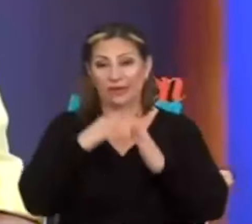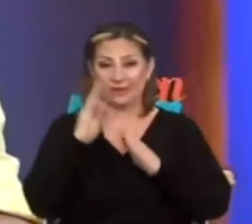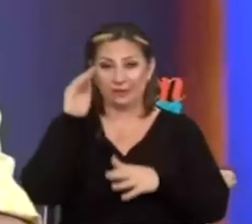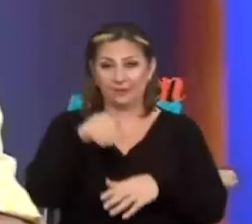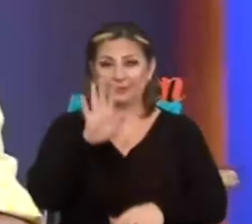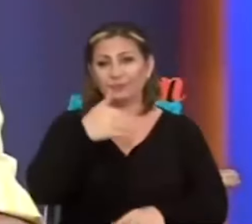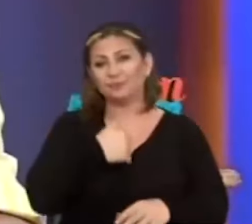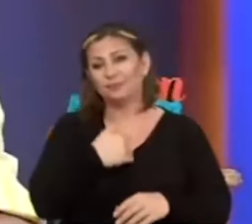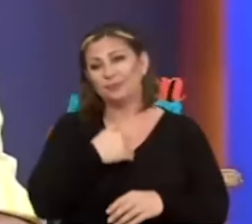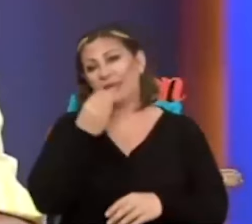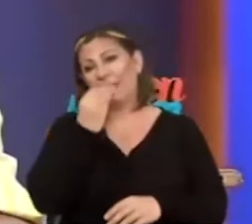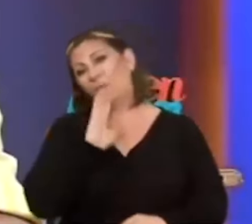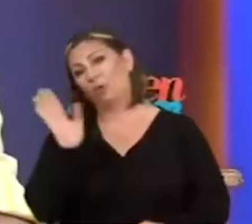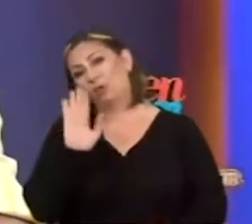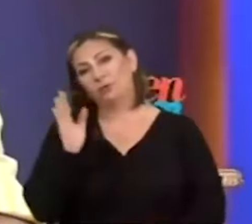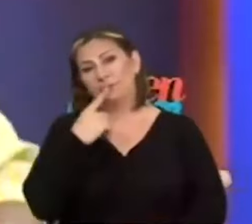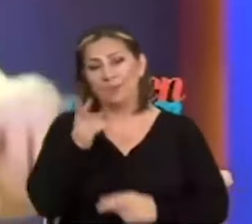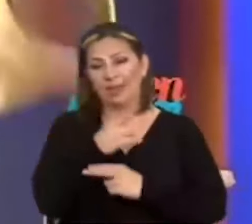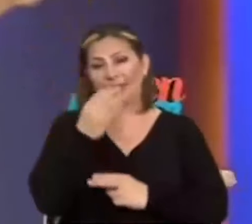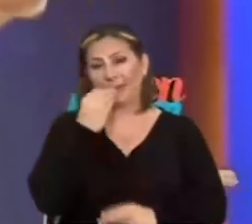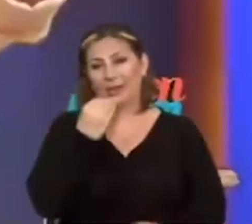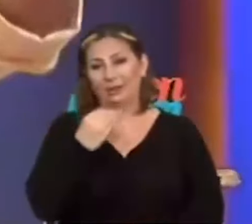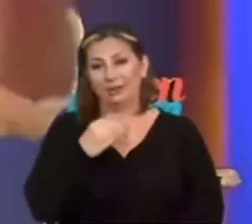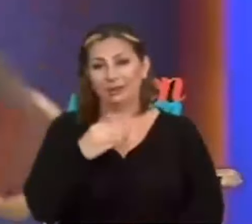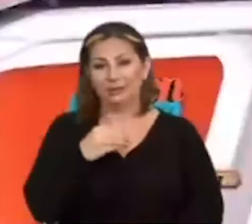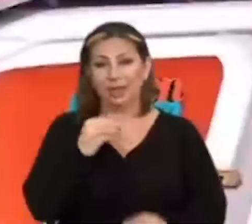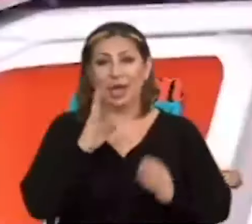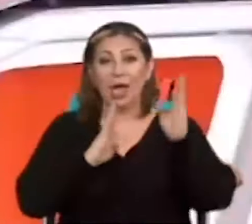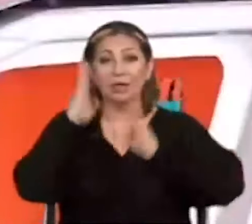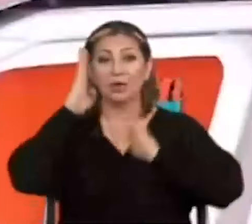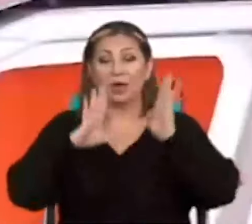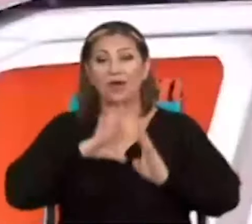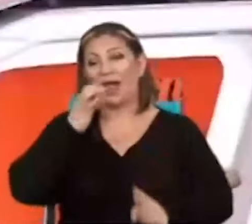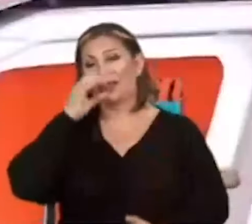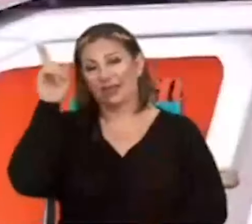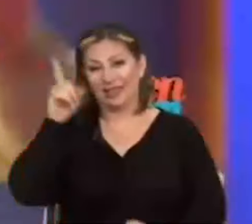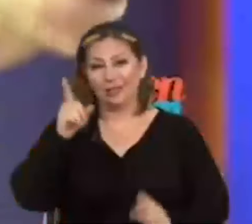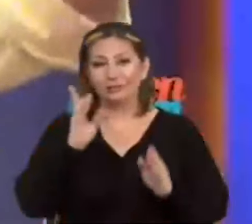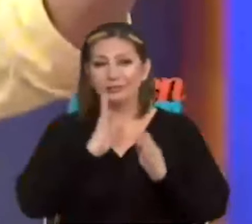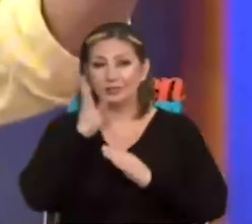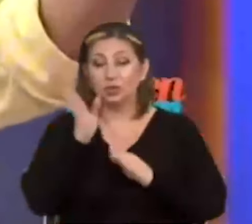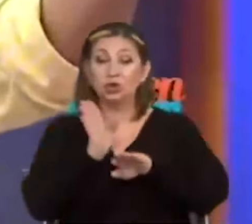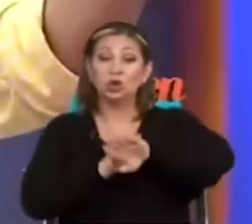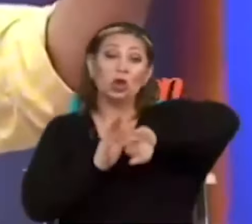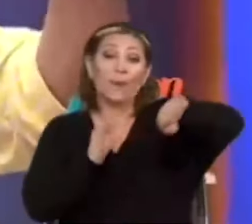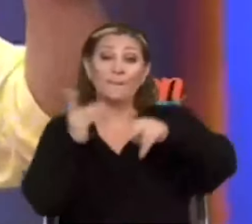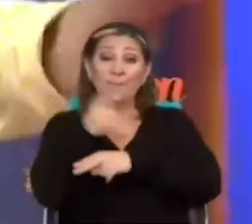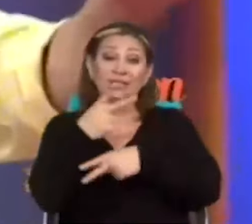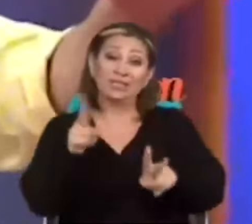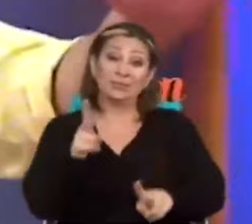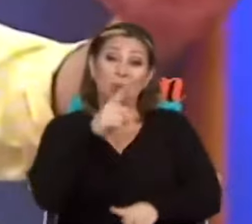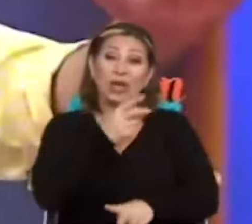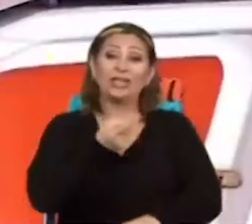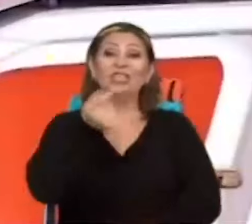geldim, beni dedi balık yemeye götür dedi, balık yemeye. Şarkıda Atakule var. Onun önünden devam ettim. Solda dedi bir balıkçı açılmış,